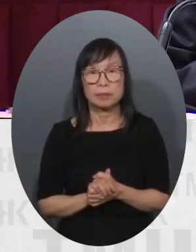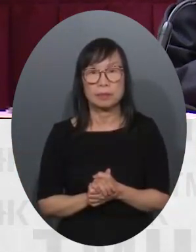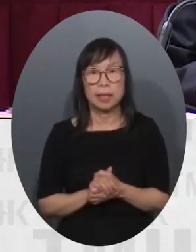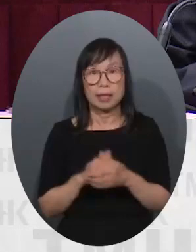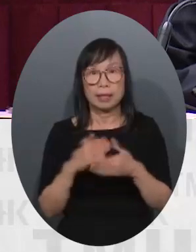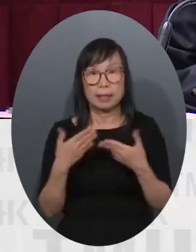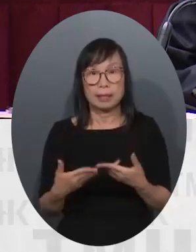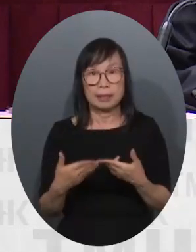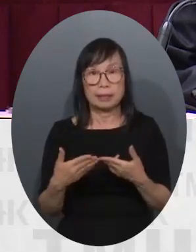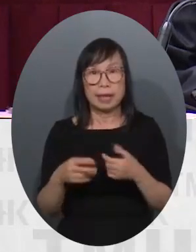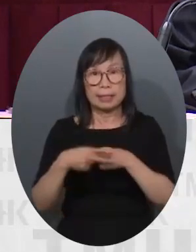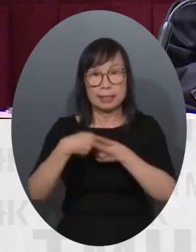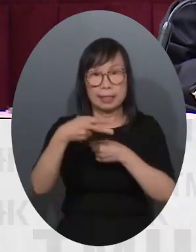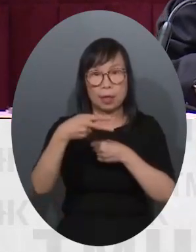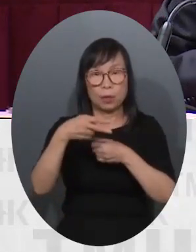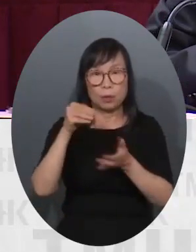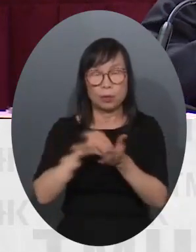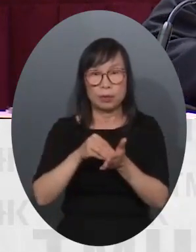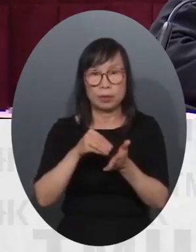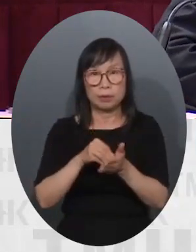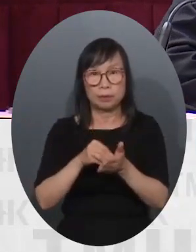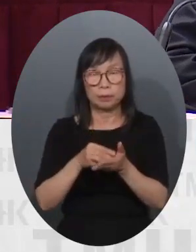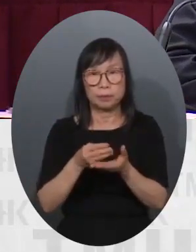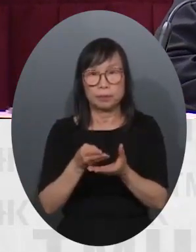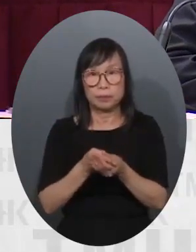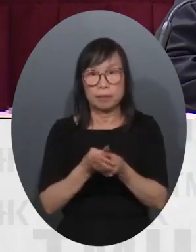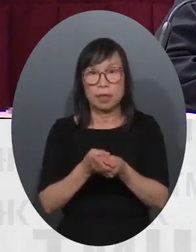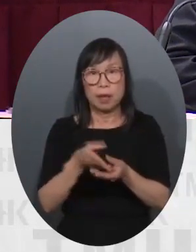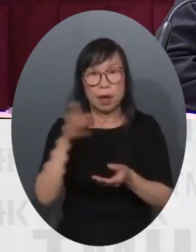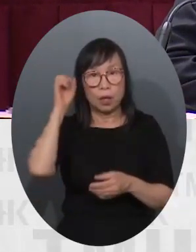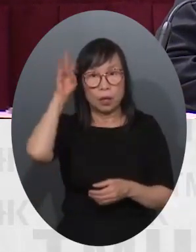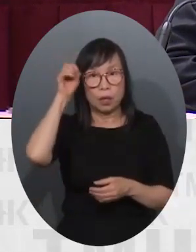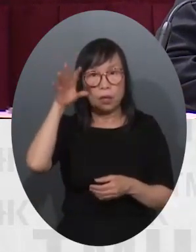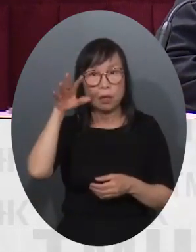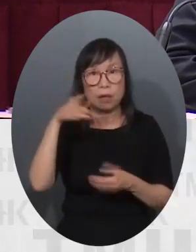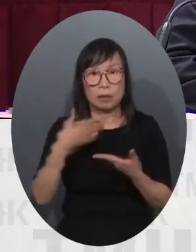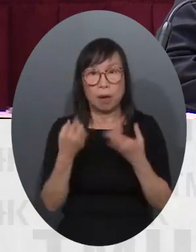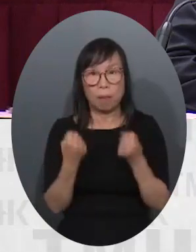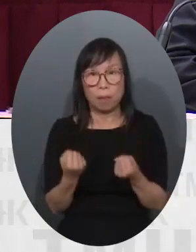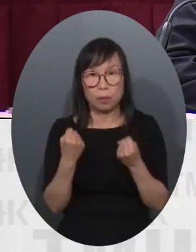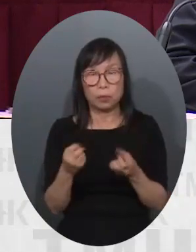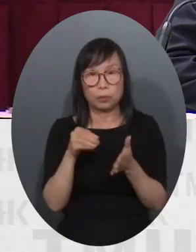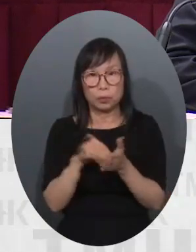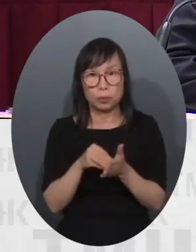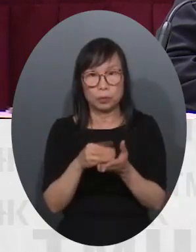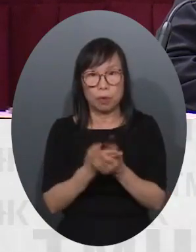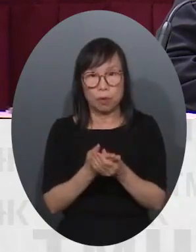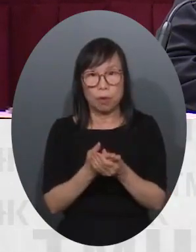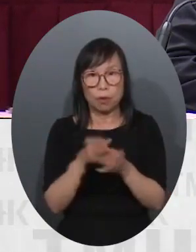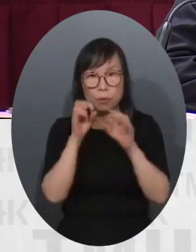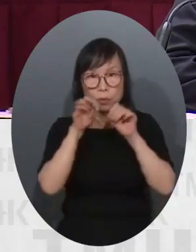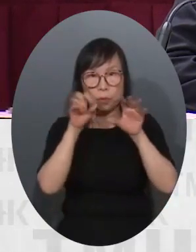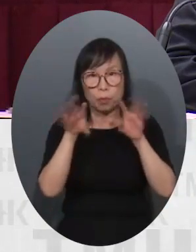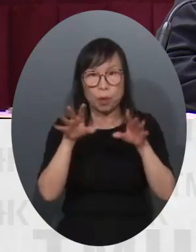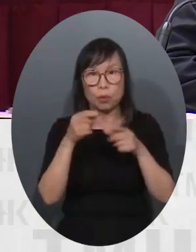我們現在處理第二號決議案。我正式動議這項普通決議案，就是宣布